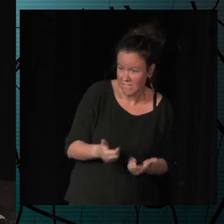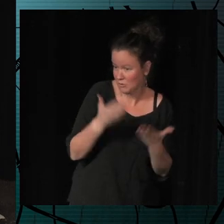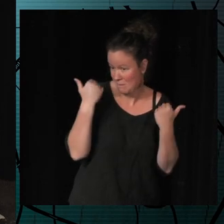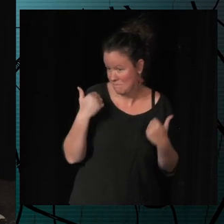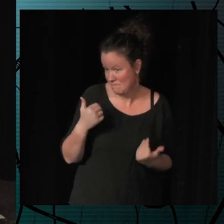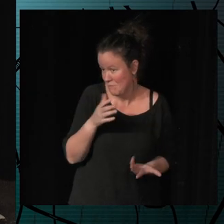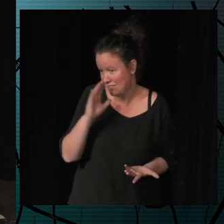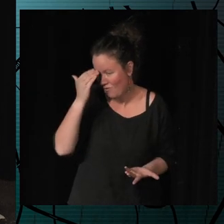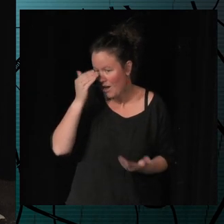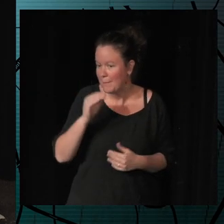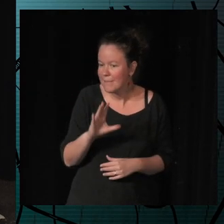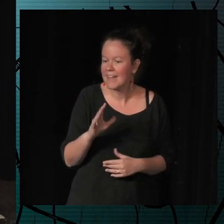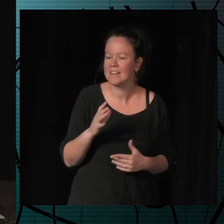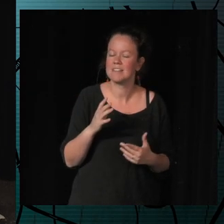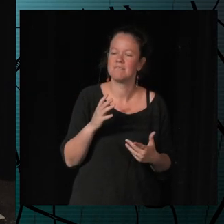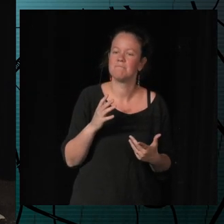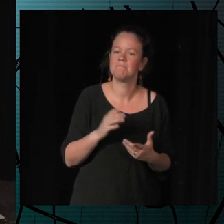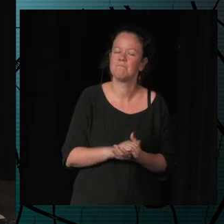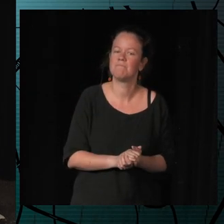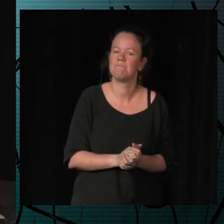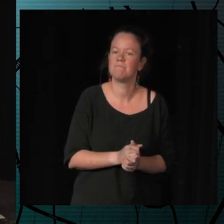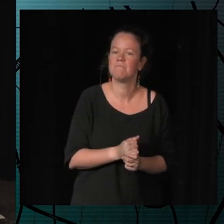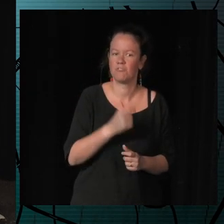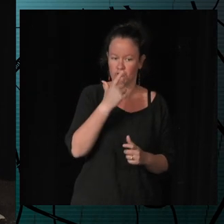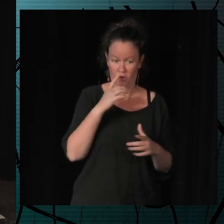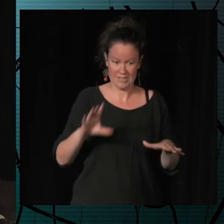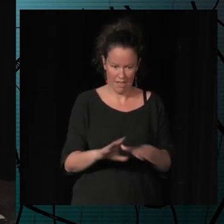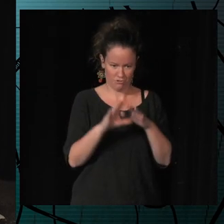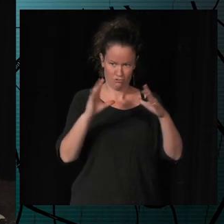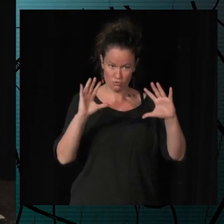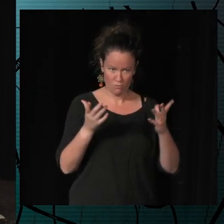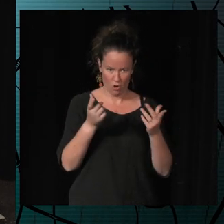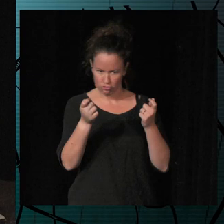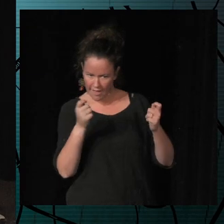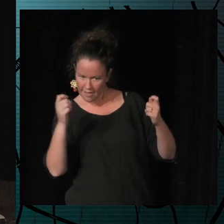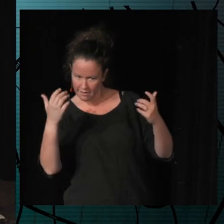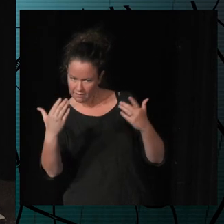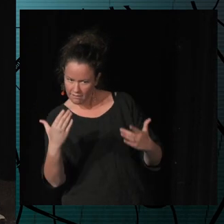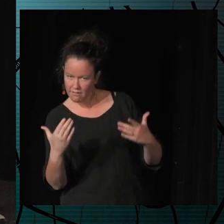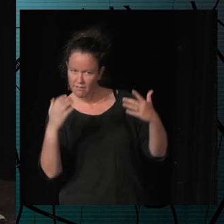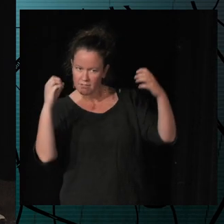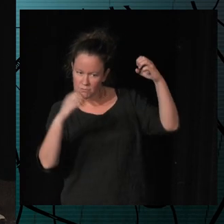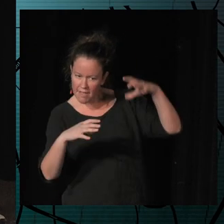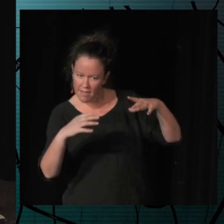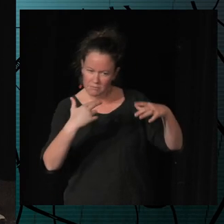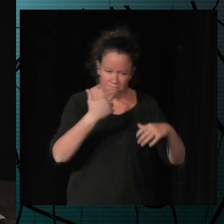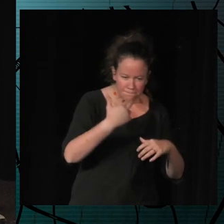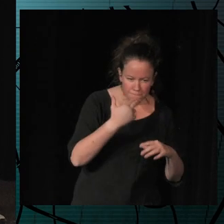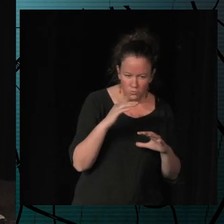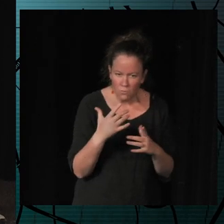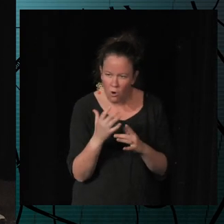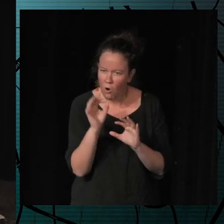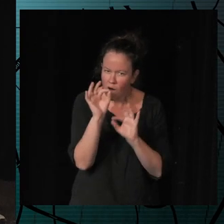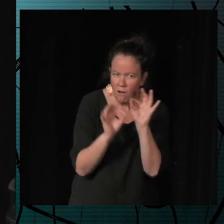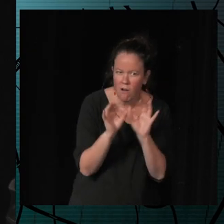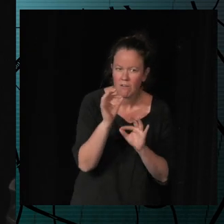équilibre qui se crée et d'ailleurs c'est c'est cet équilibre de autour de l'image c'est quelque chose qui est beaucoup recherché par les les les tout petits développeurs qui font notamment des des